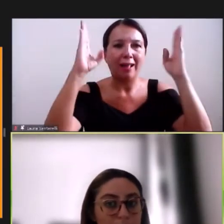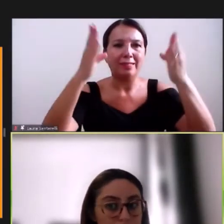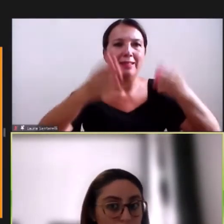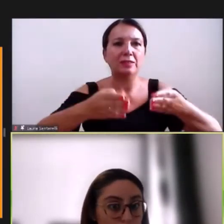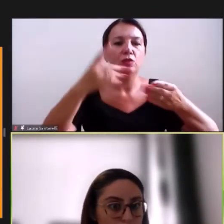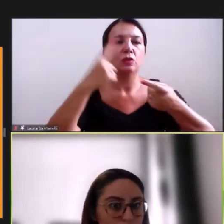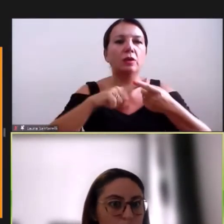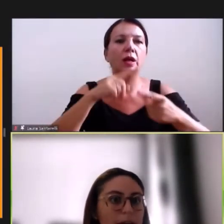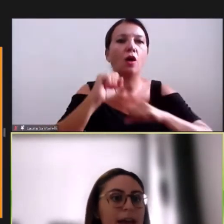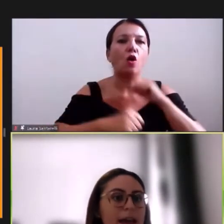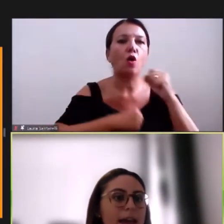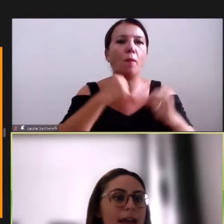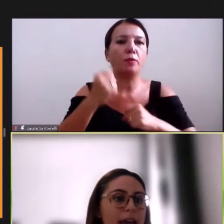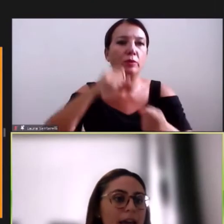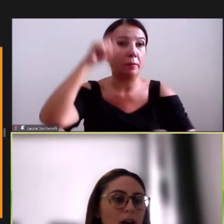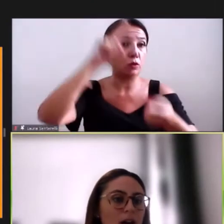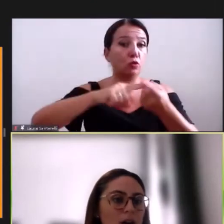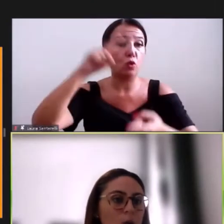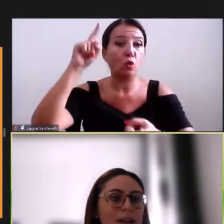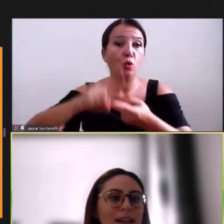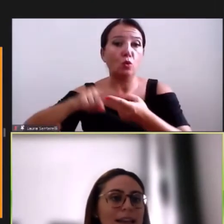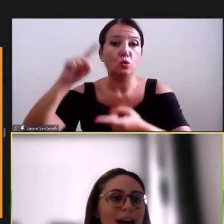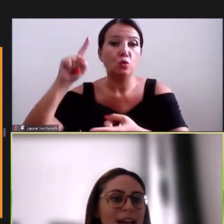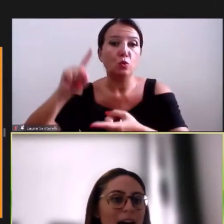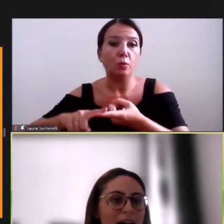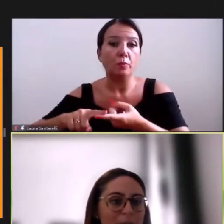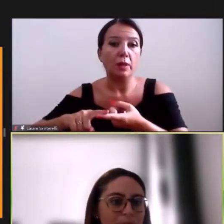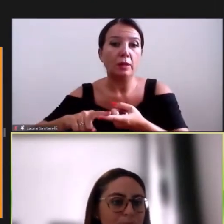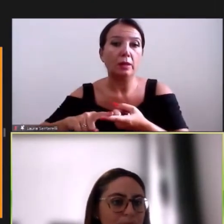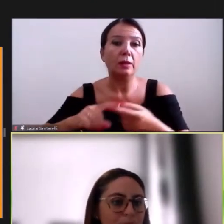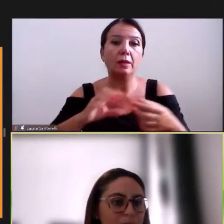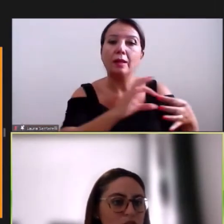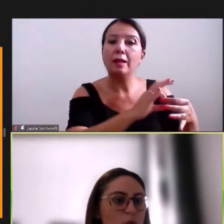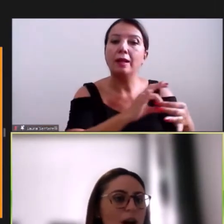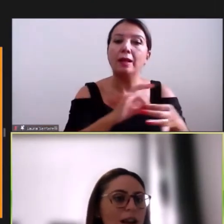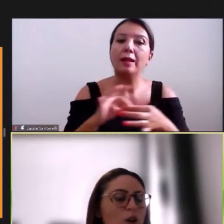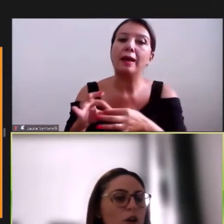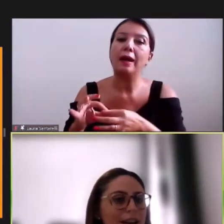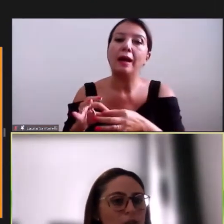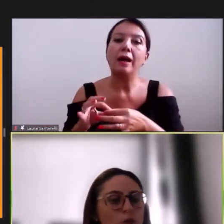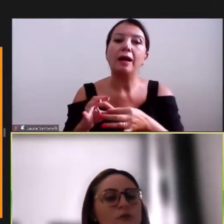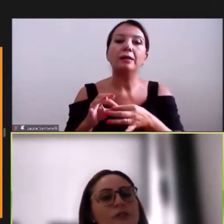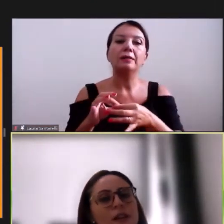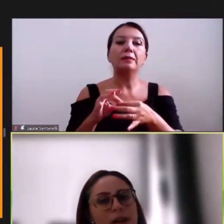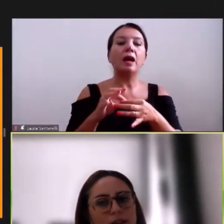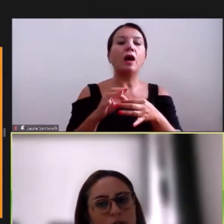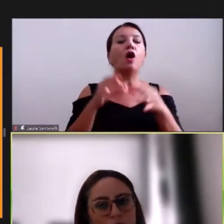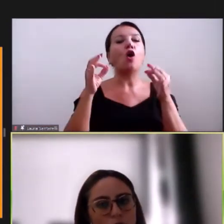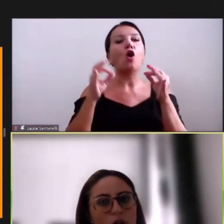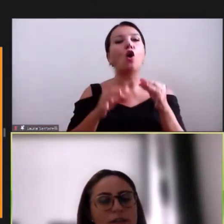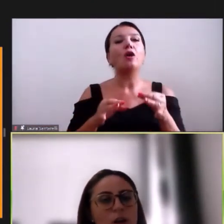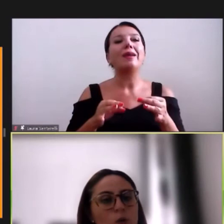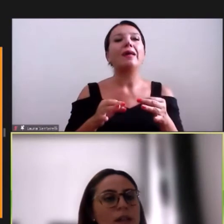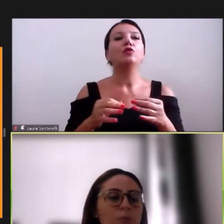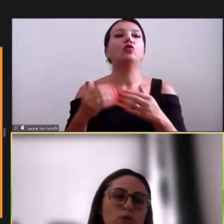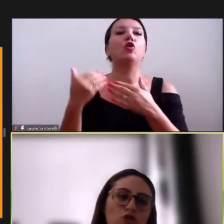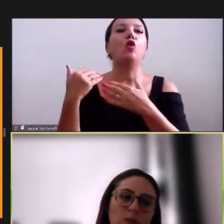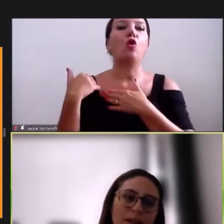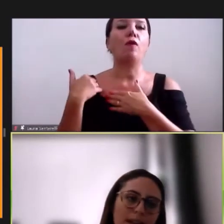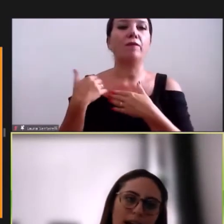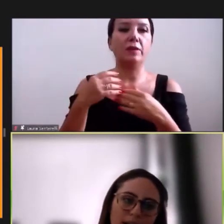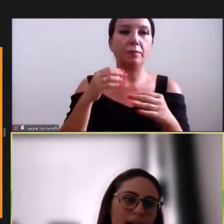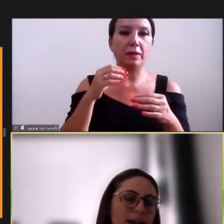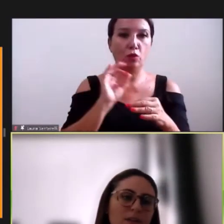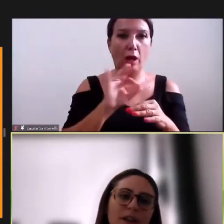del comportamento del consumatore, è quella legata al corretto conferimento di alcune